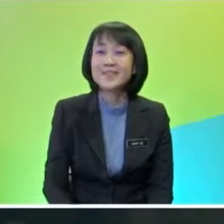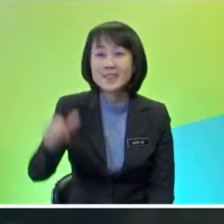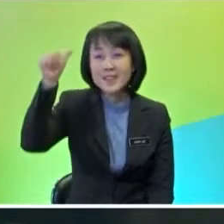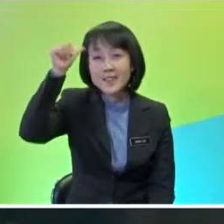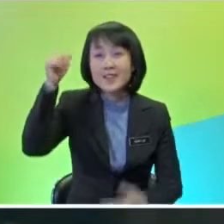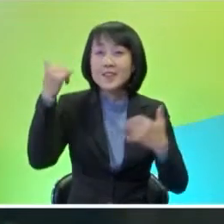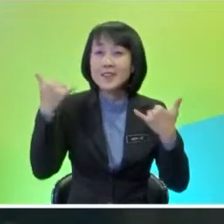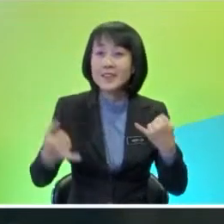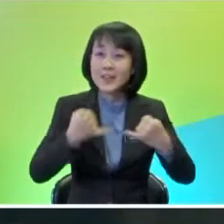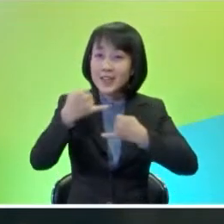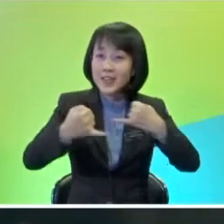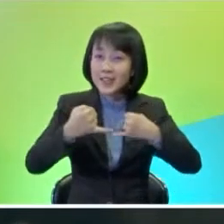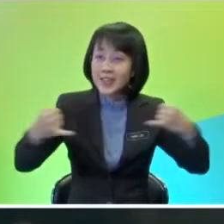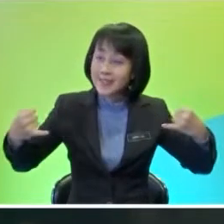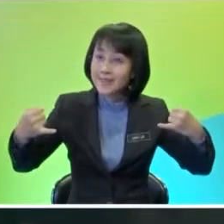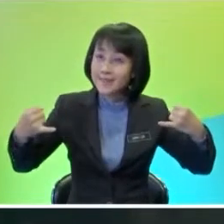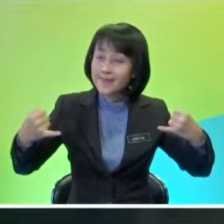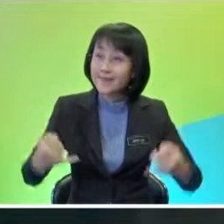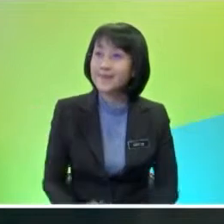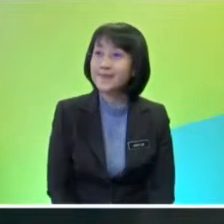jago Oke